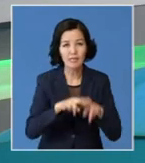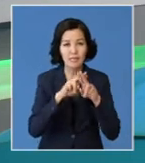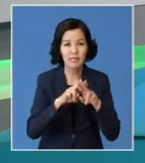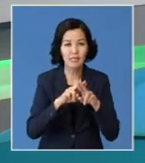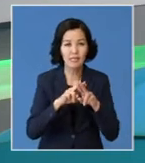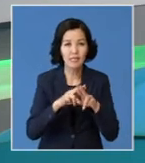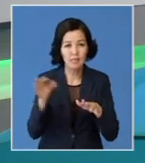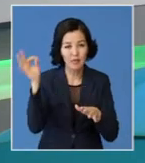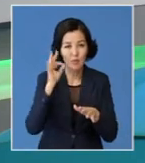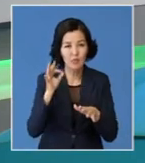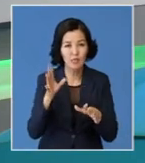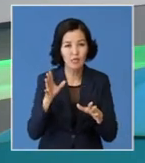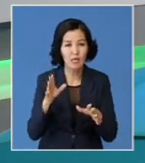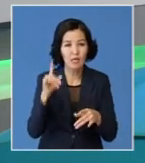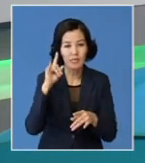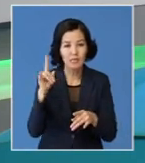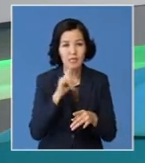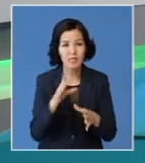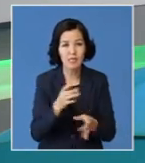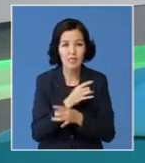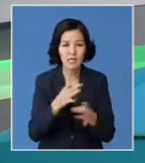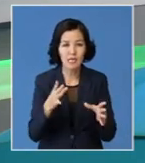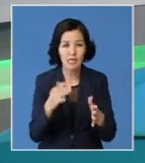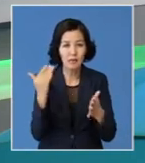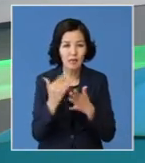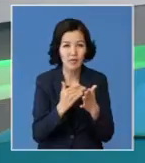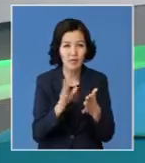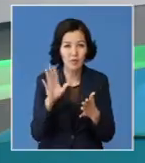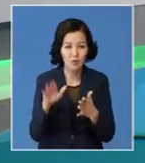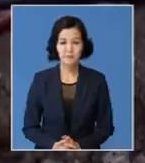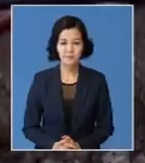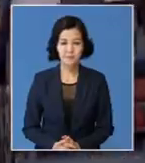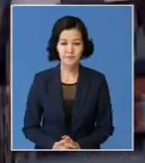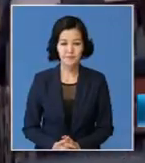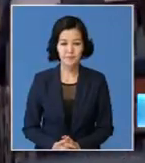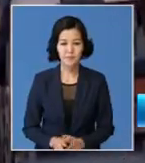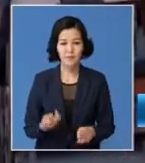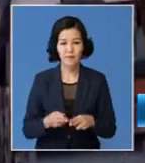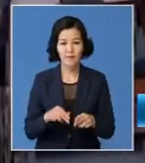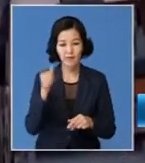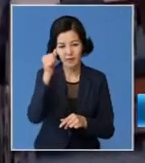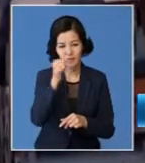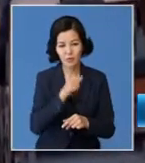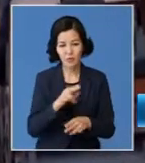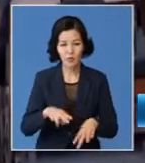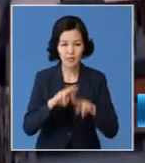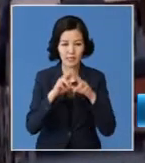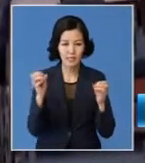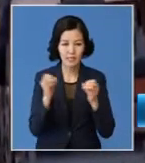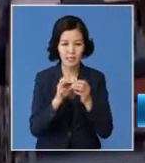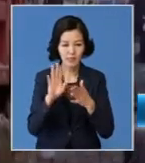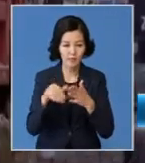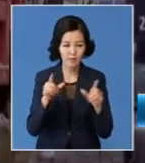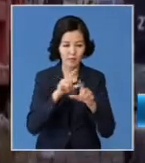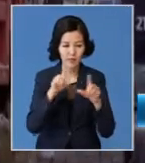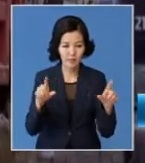казахстанцам не только яркой культурной программой, но и новыми достопримечательностями. В этом году Астана пополнится 10 новыми